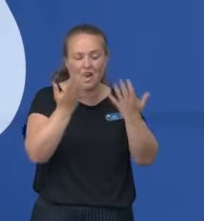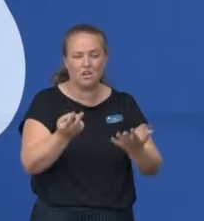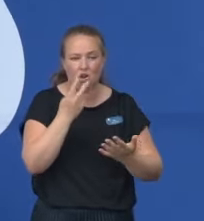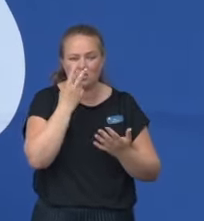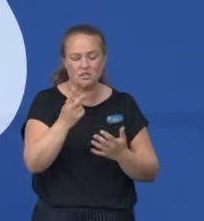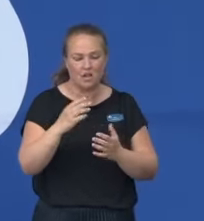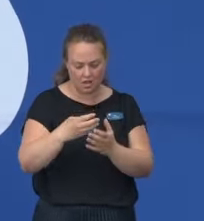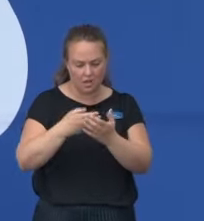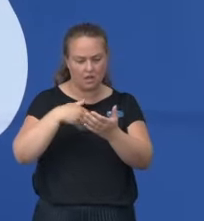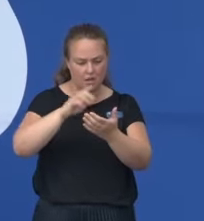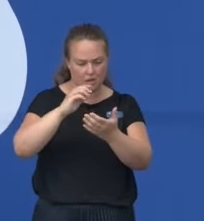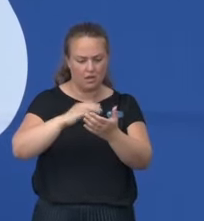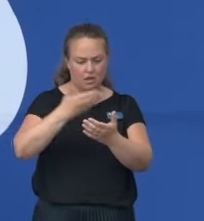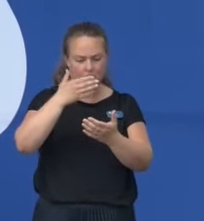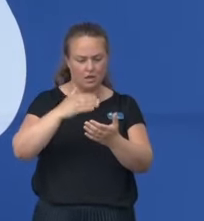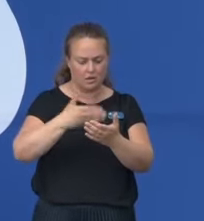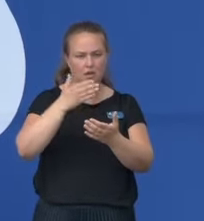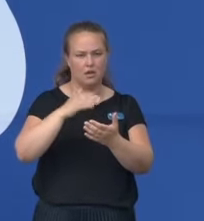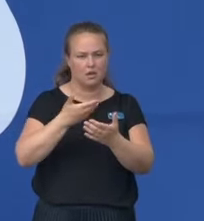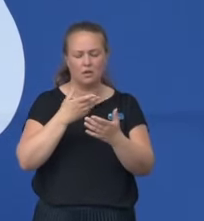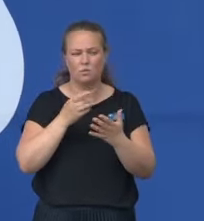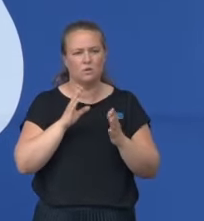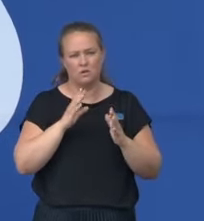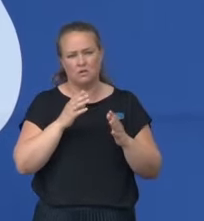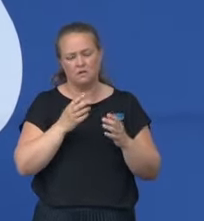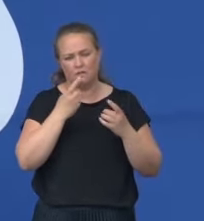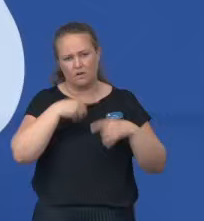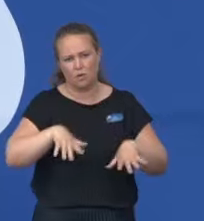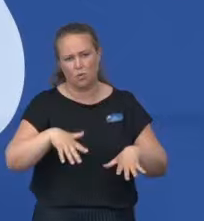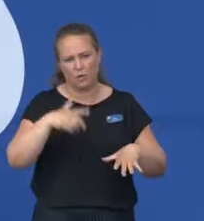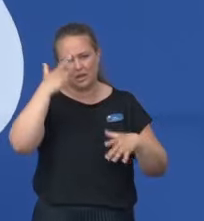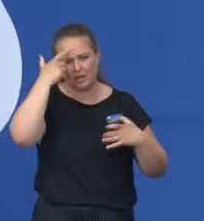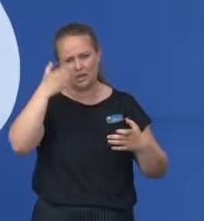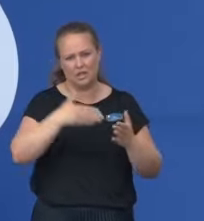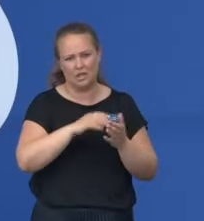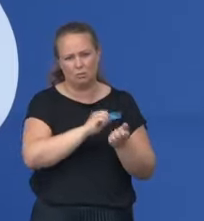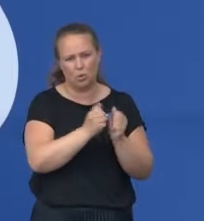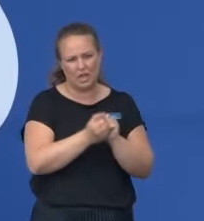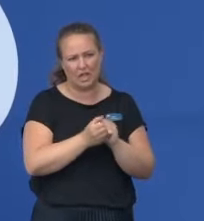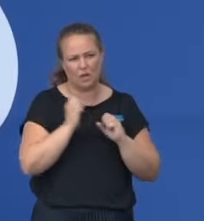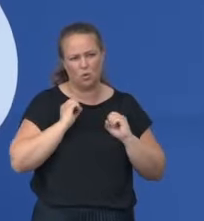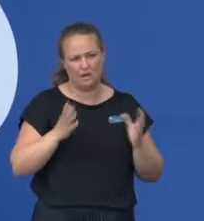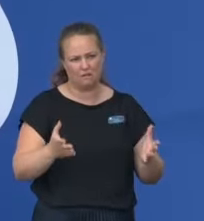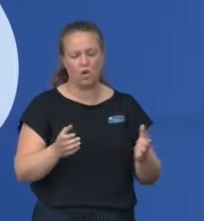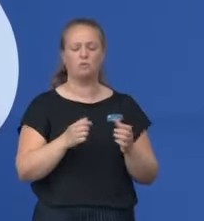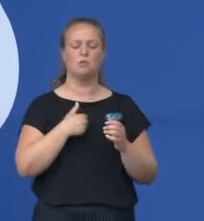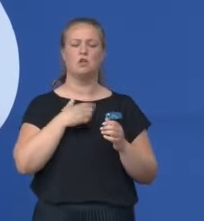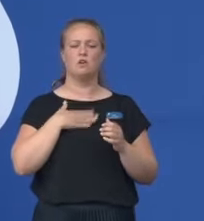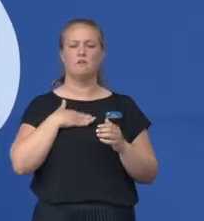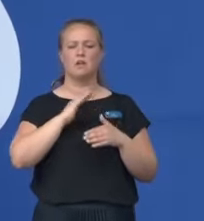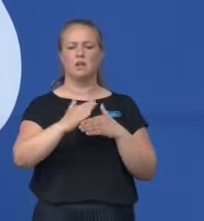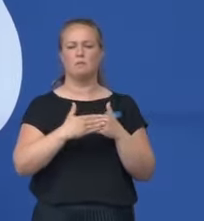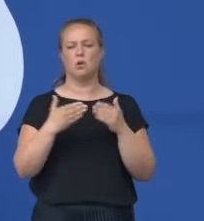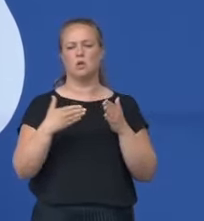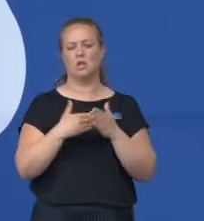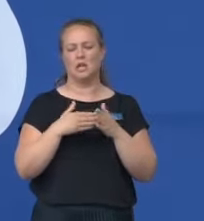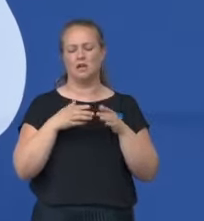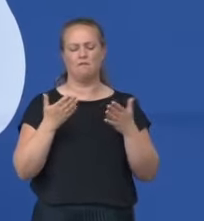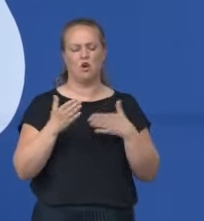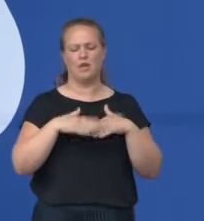till politiken. Men jag skulle återigen liksom vill jag komma tillbaka till att så här, det handlar om